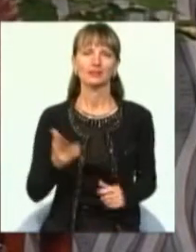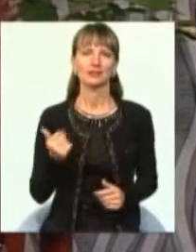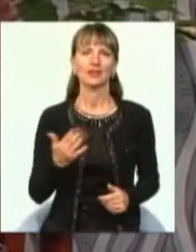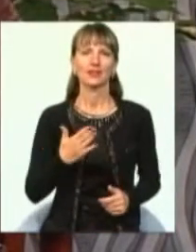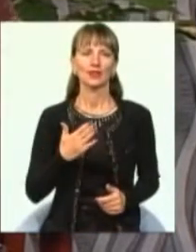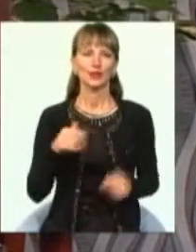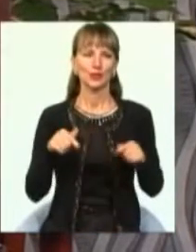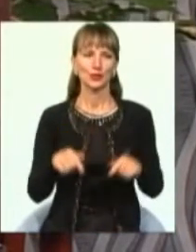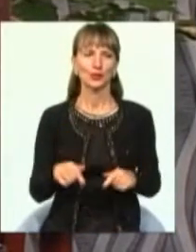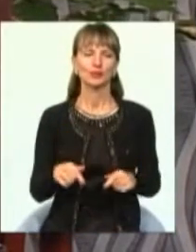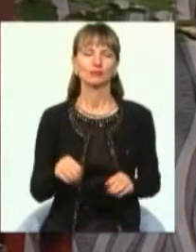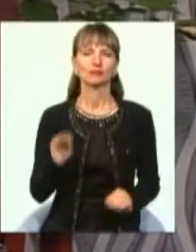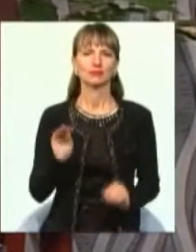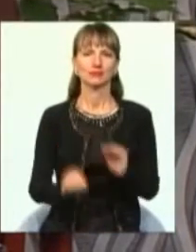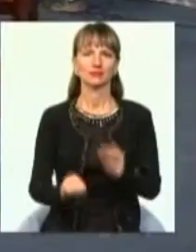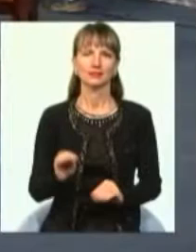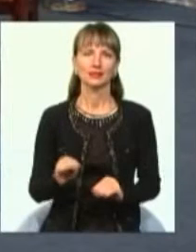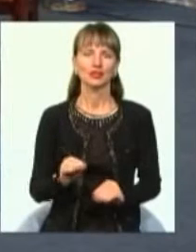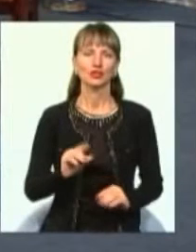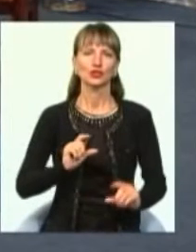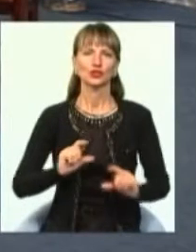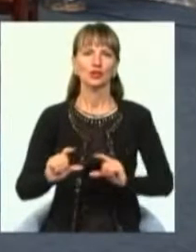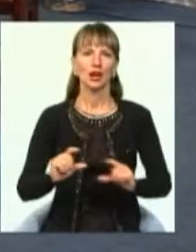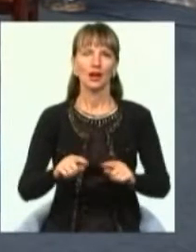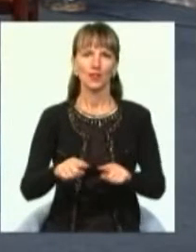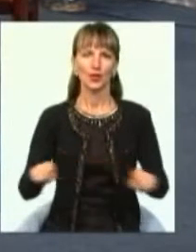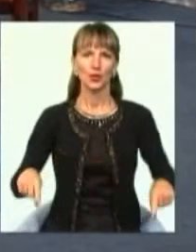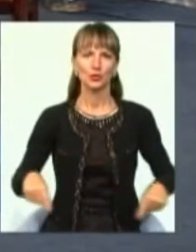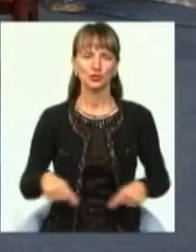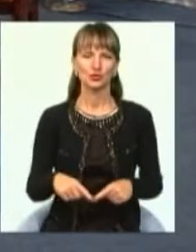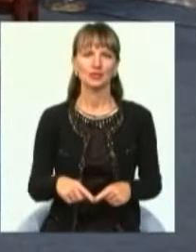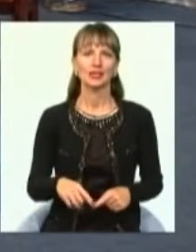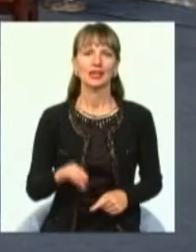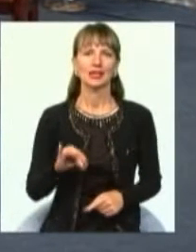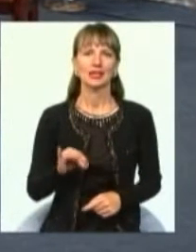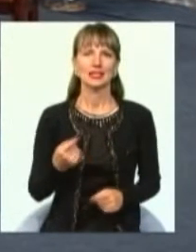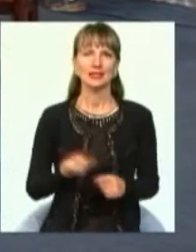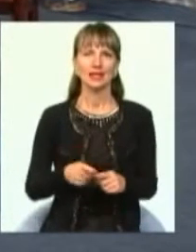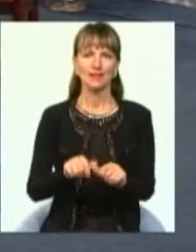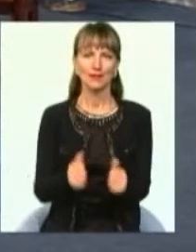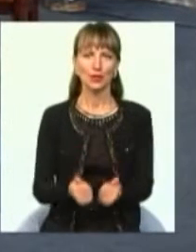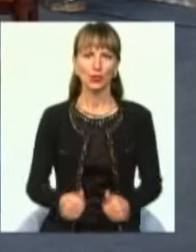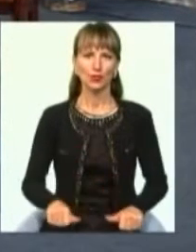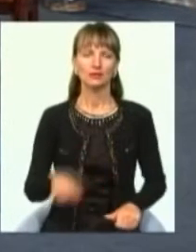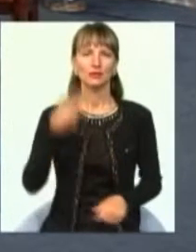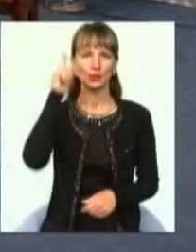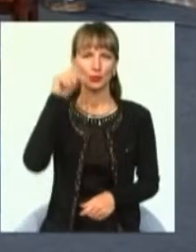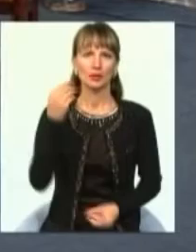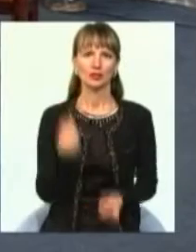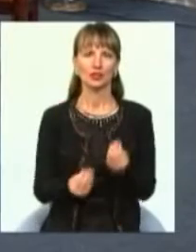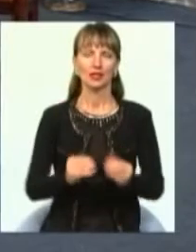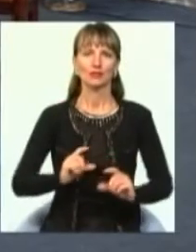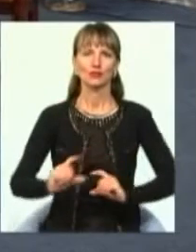нашій студії на столі розташована шахова дошка і, власне кажучи, з цими ж фігурками. Чи вмієш ти грати в